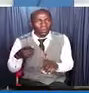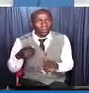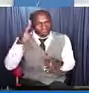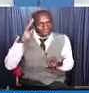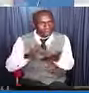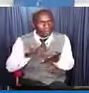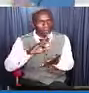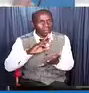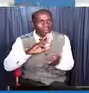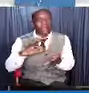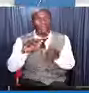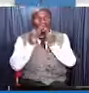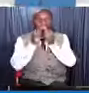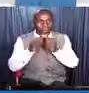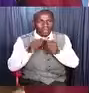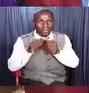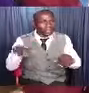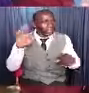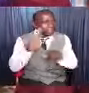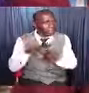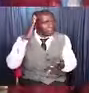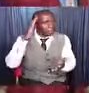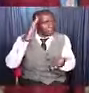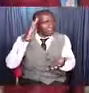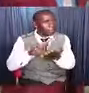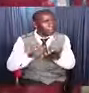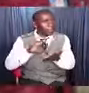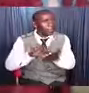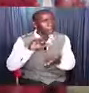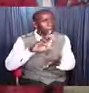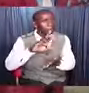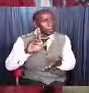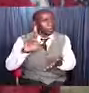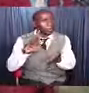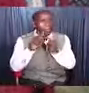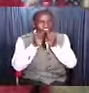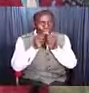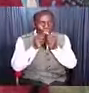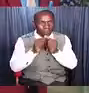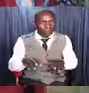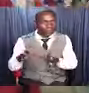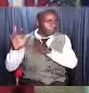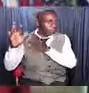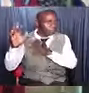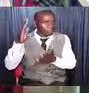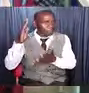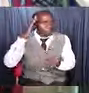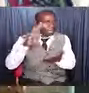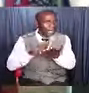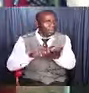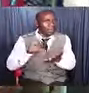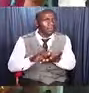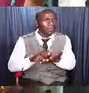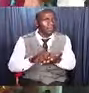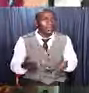here when you feel your blood. Na uamini nimepata haja za